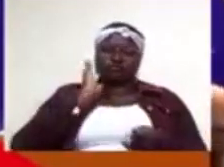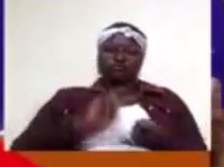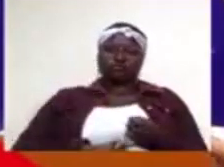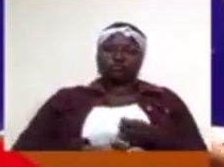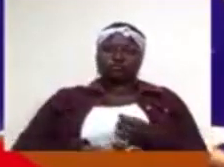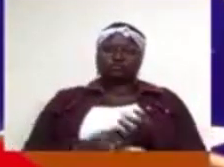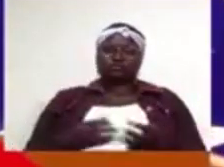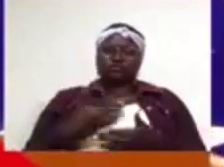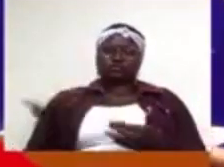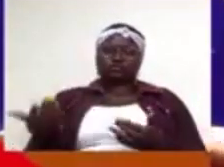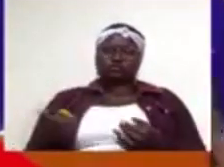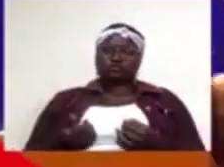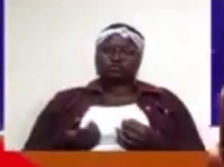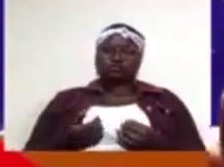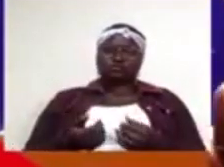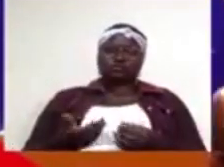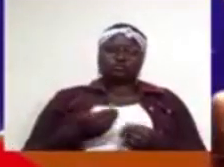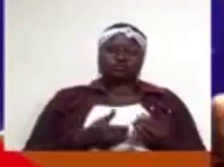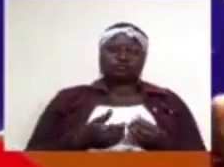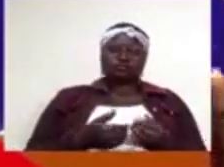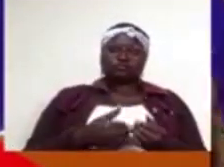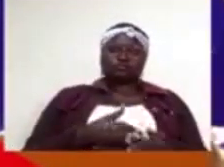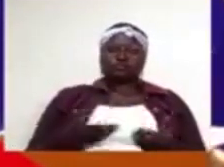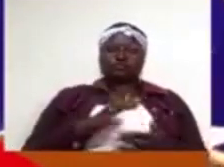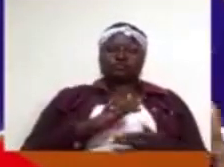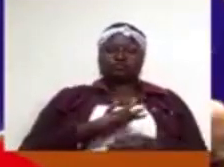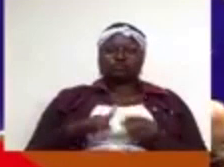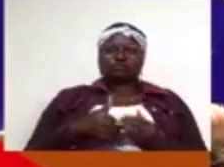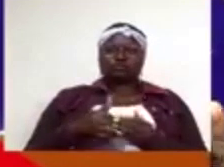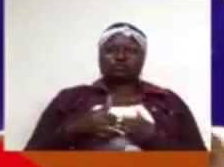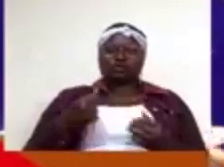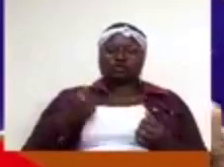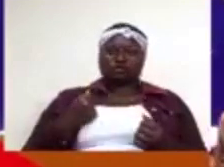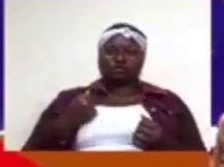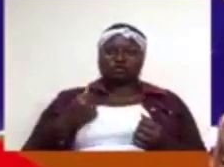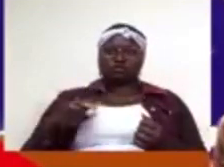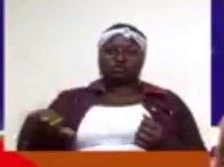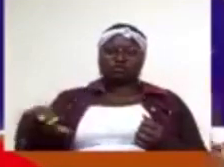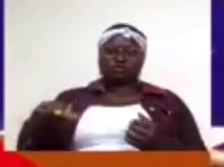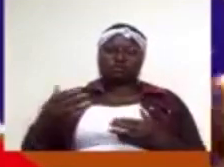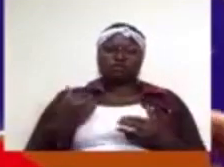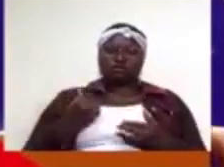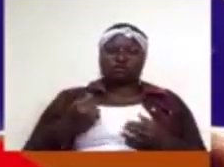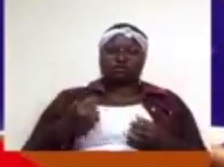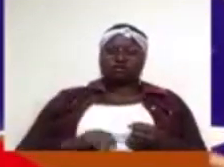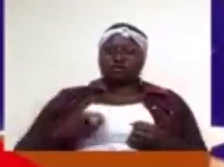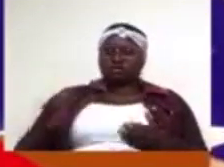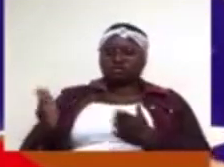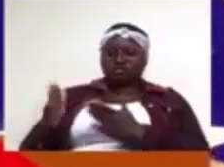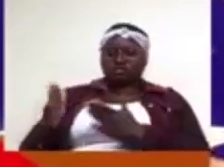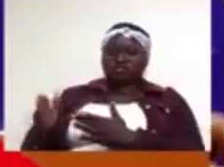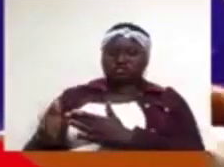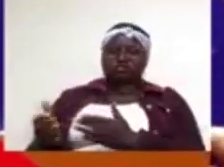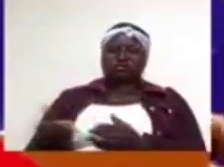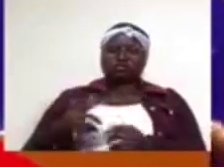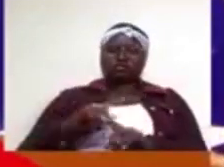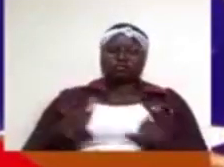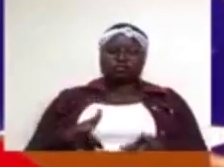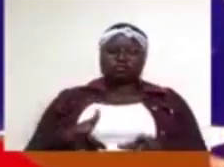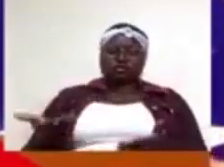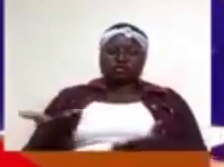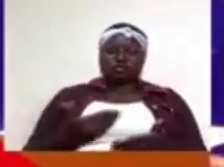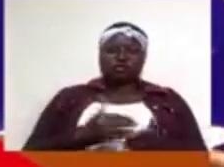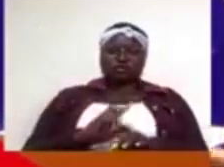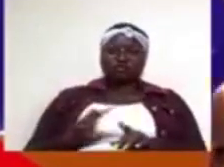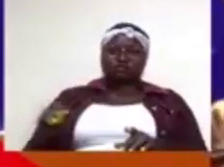yake aikaikarite agacoka agacamania na mwiretu metagwo tucungwa akoya na akamuiga no thutha